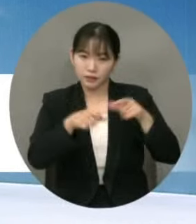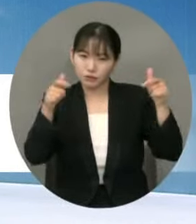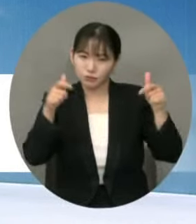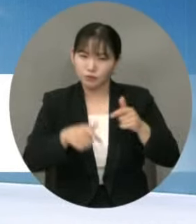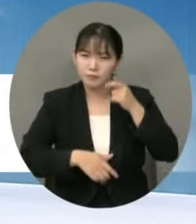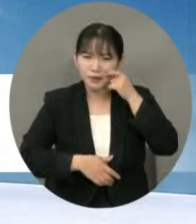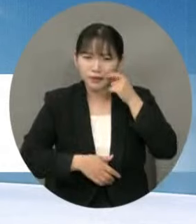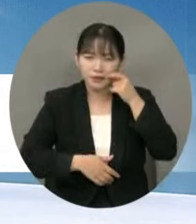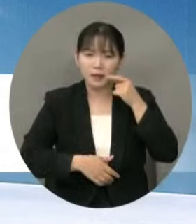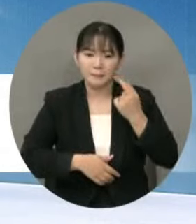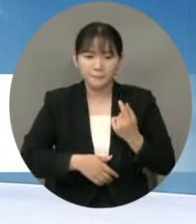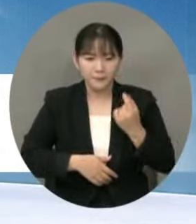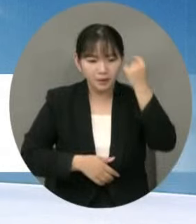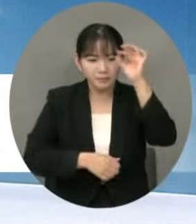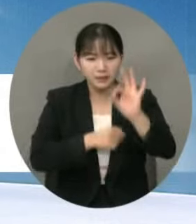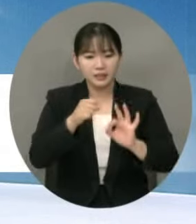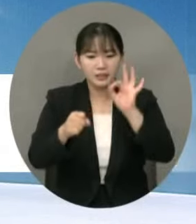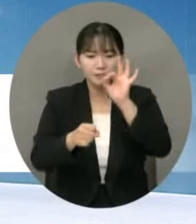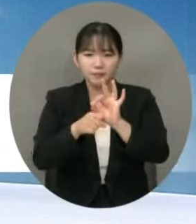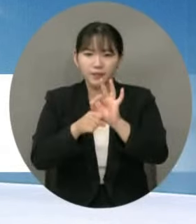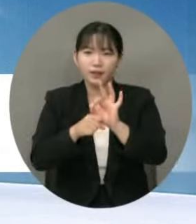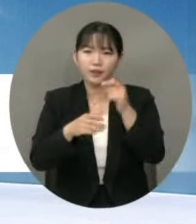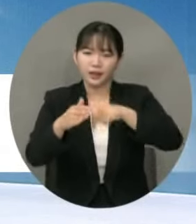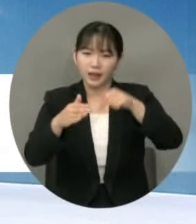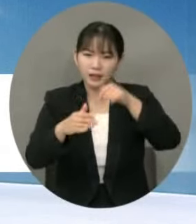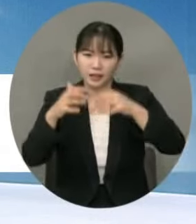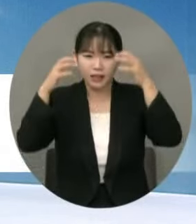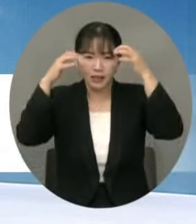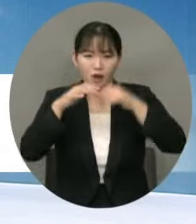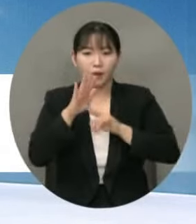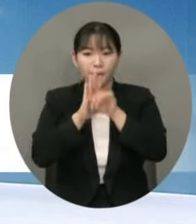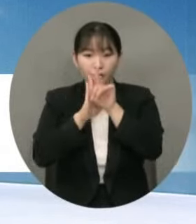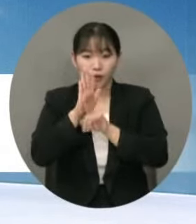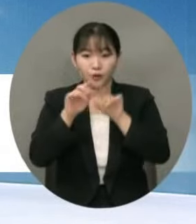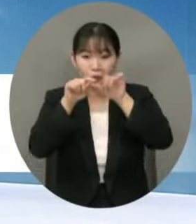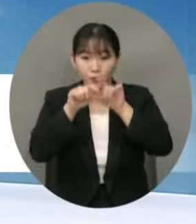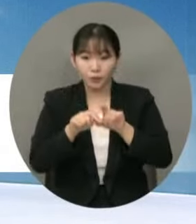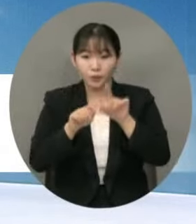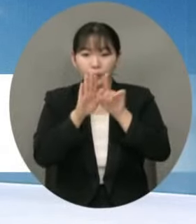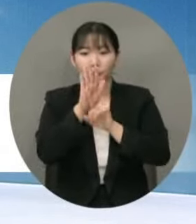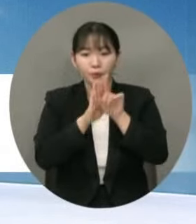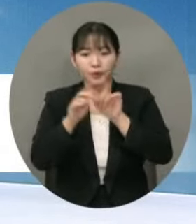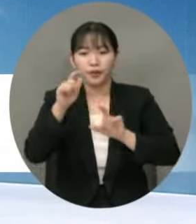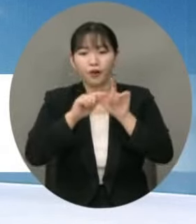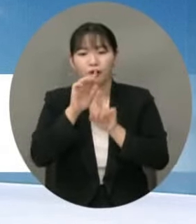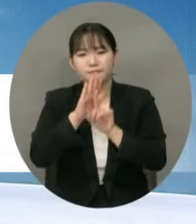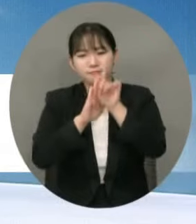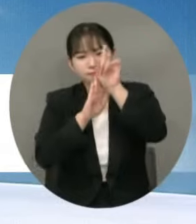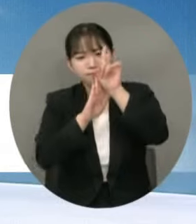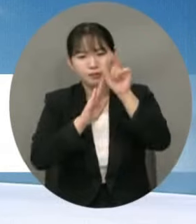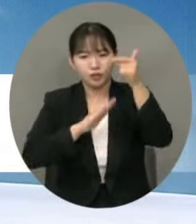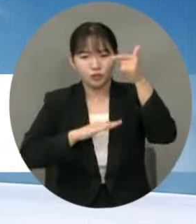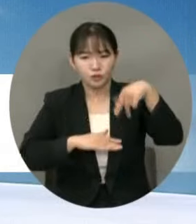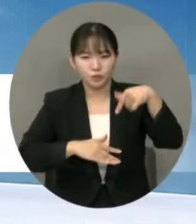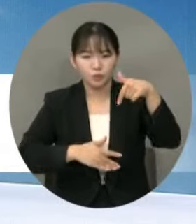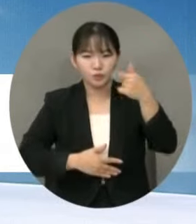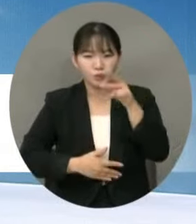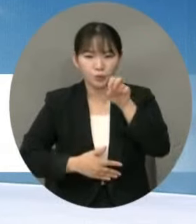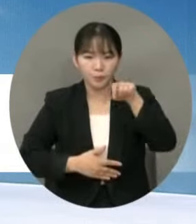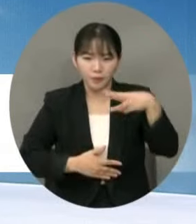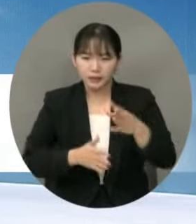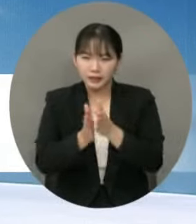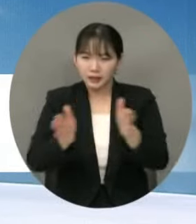감축하지 못하면 빠르면 10년 안에 여름철 평균 기온이 현재보다 높아지는 뉴노멀이 시작될 수 있다는 학계의